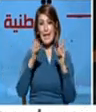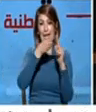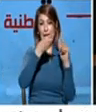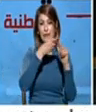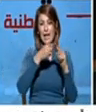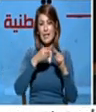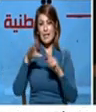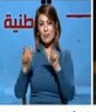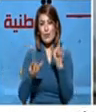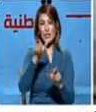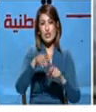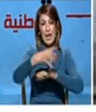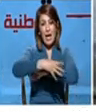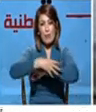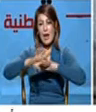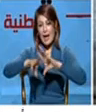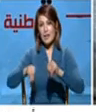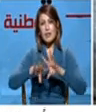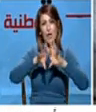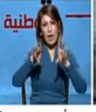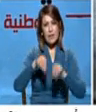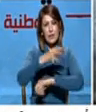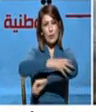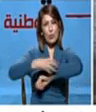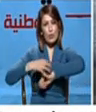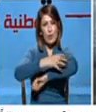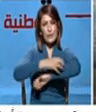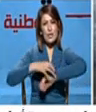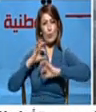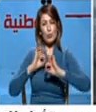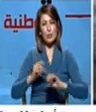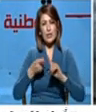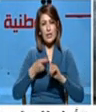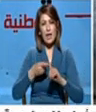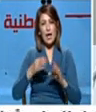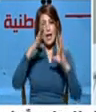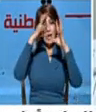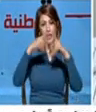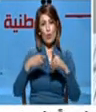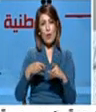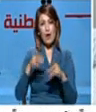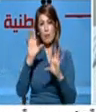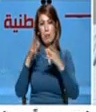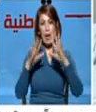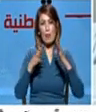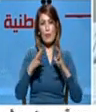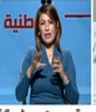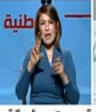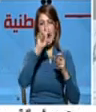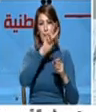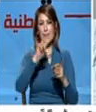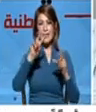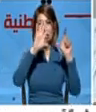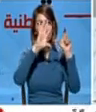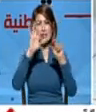بتدرس هما العائلات المعوزه اللي هم تامين في البرنامج الوطني العائلات المعوزه اللي هما في حدود مائتين وستين الف